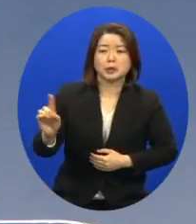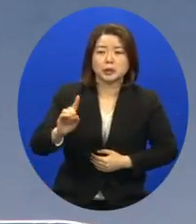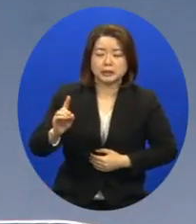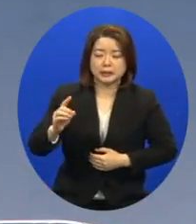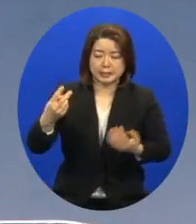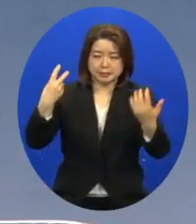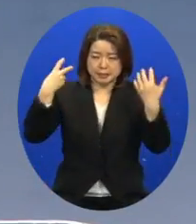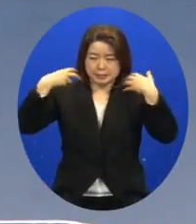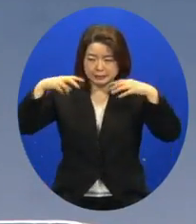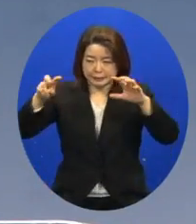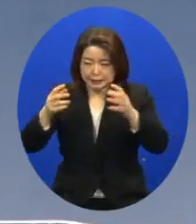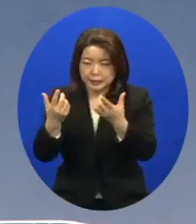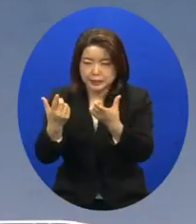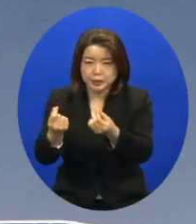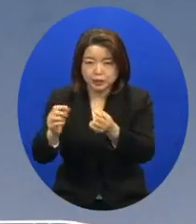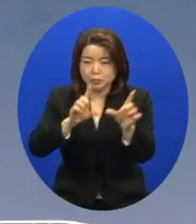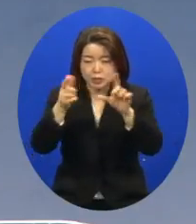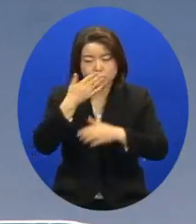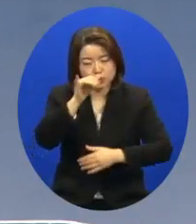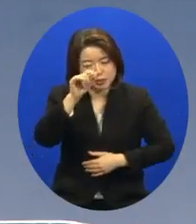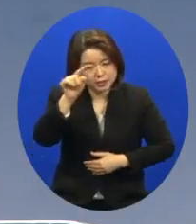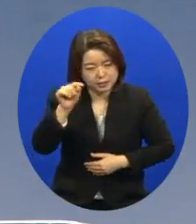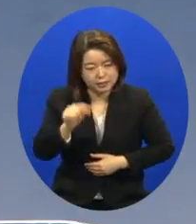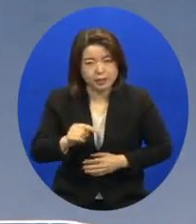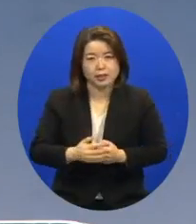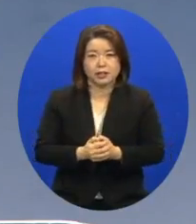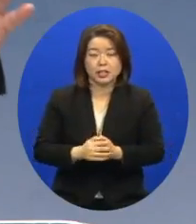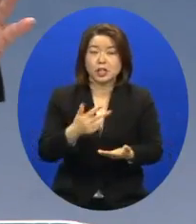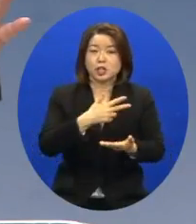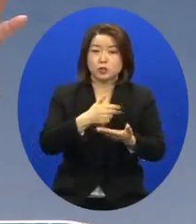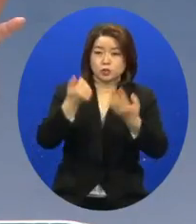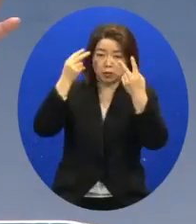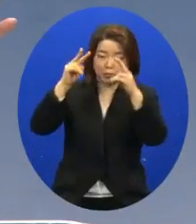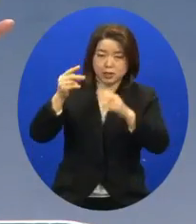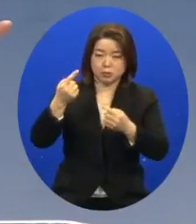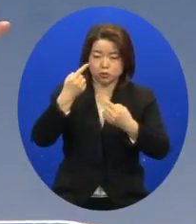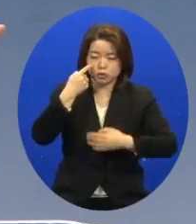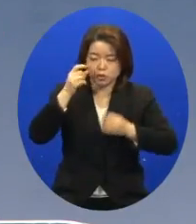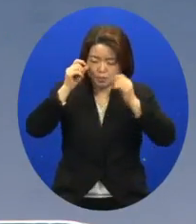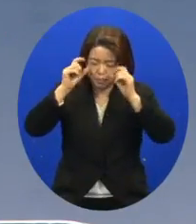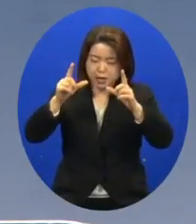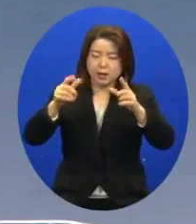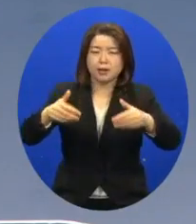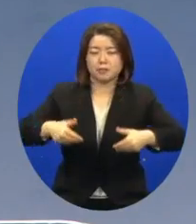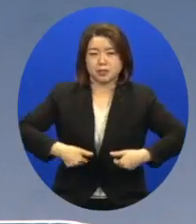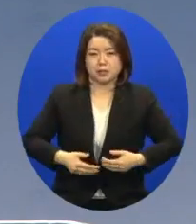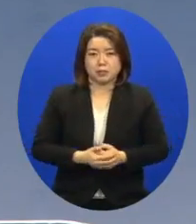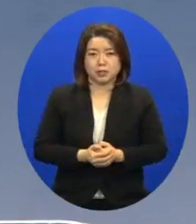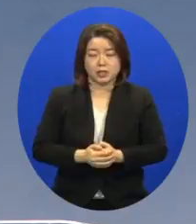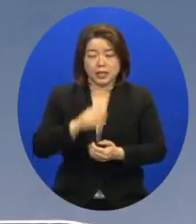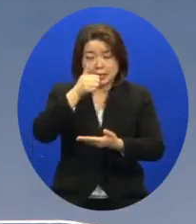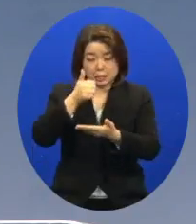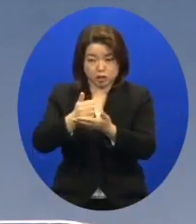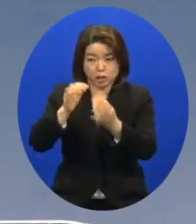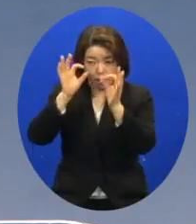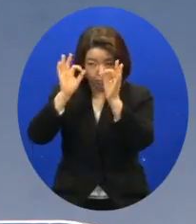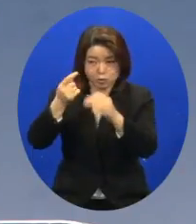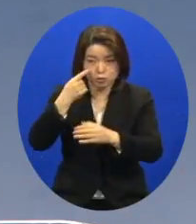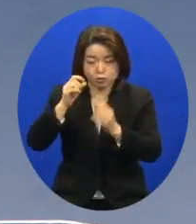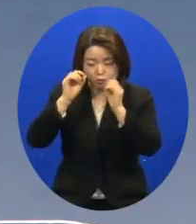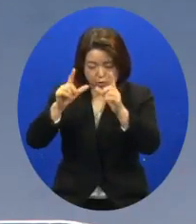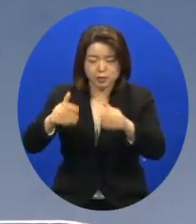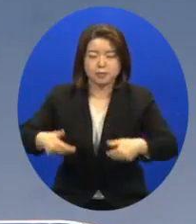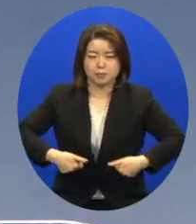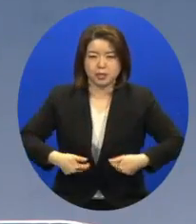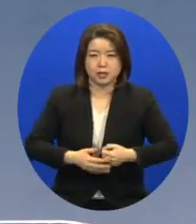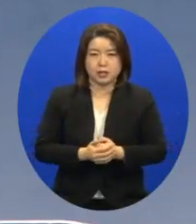살 수 있을까 주님을 바라보는 오늘 분명히 열어야 죄를 보는 눈도 떠야 합니다